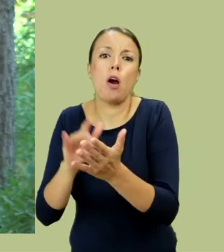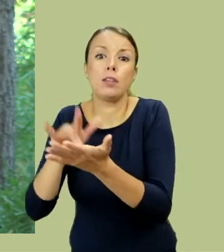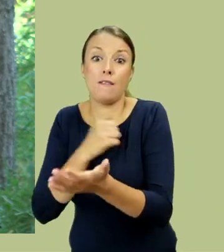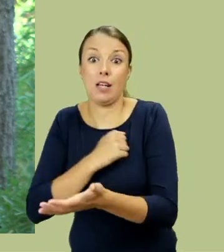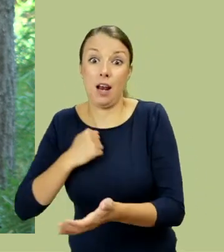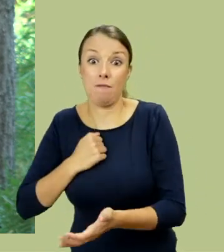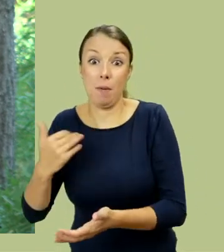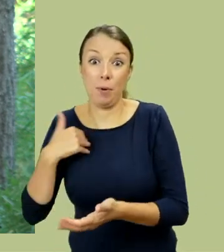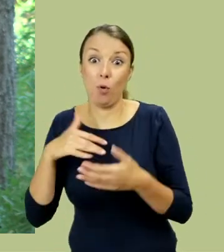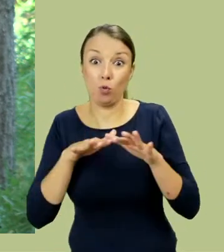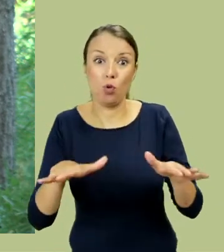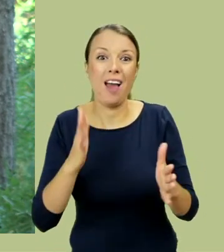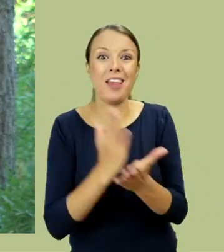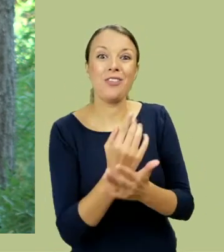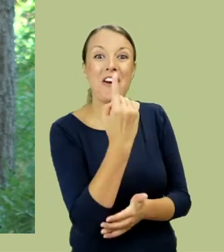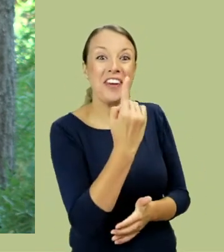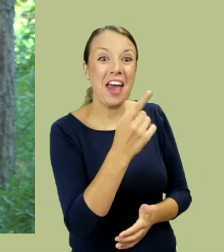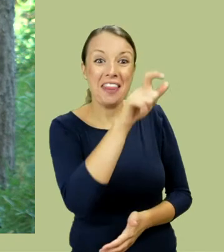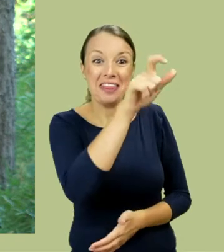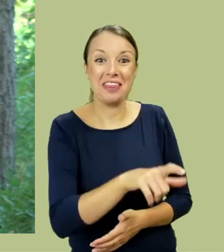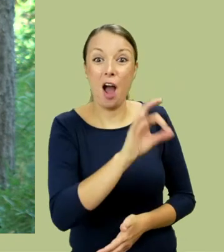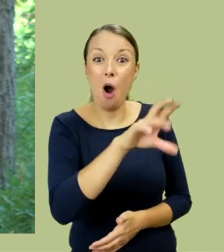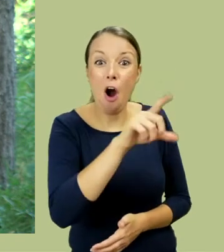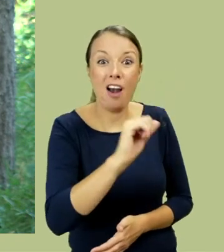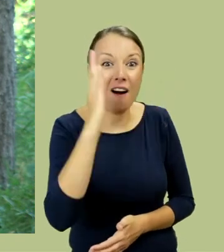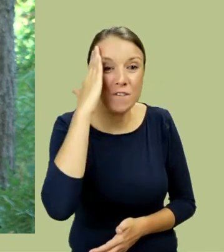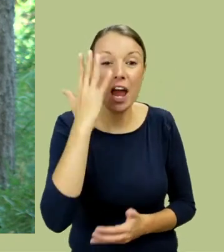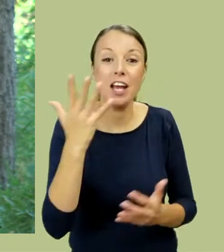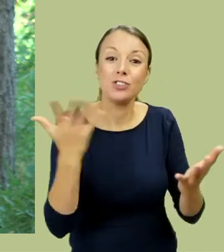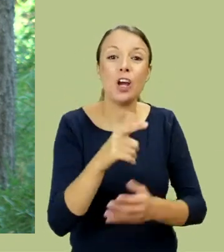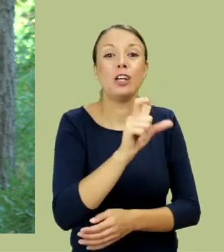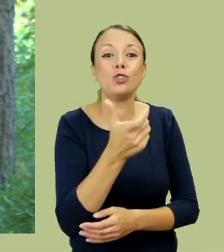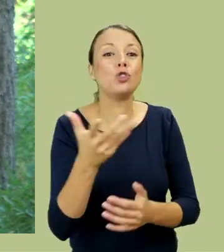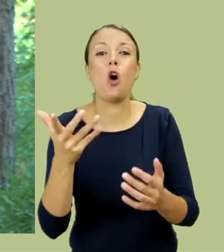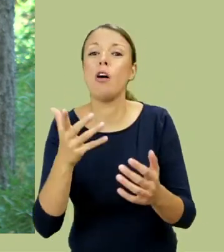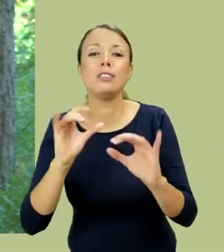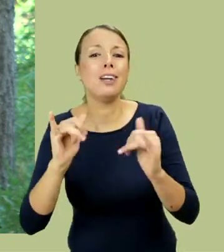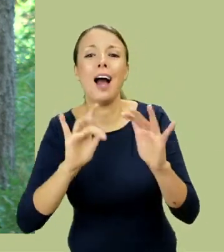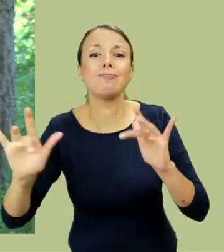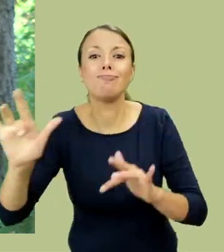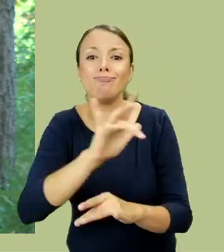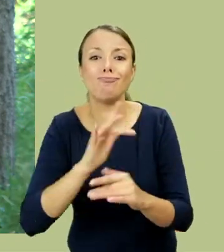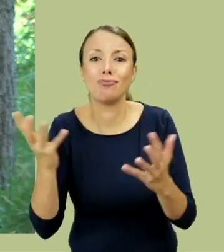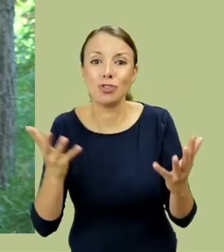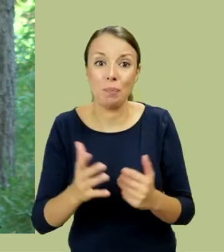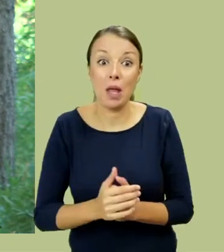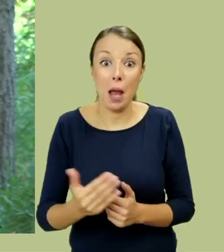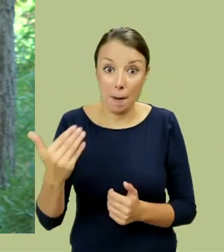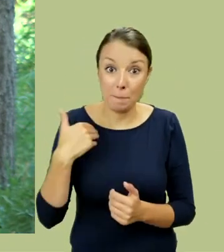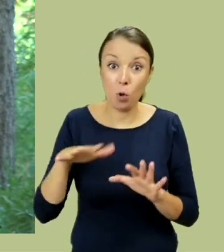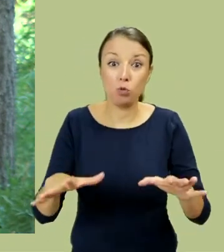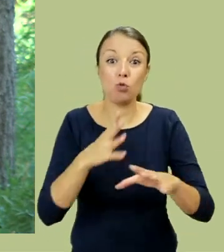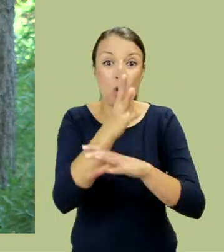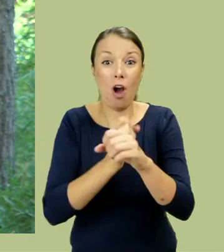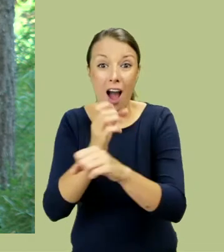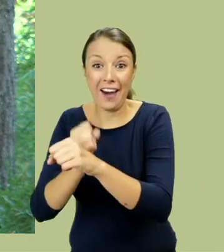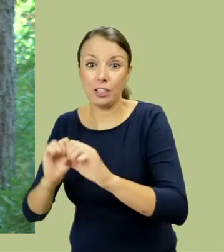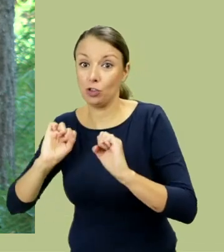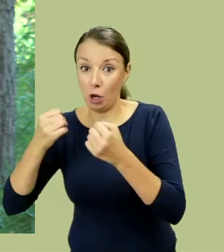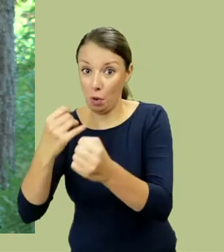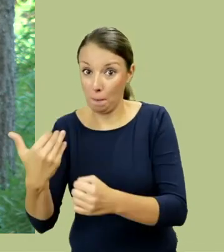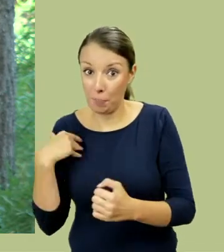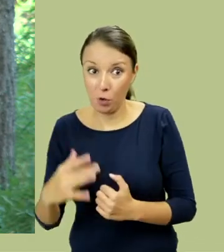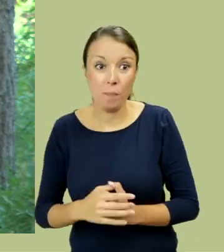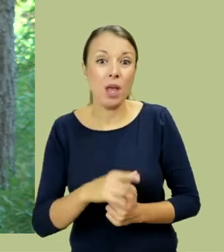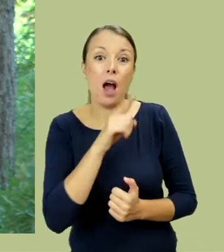wiedziała, gdzie, co, kto jest. A był moment, kiedy było dużo aresztowanych działaczy i ona wtedy pozyskiwała